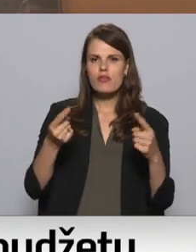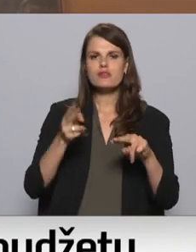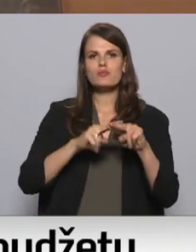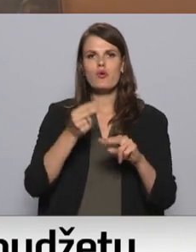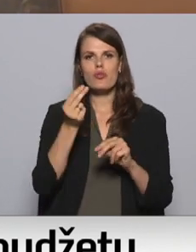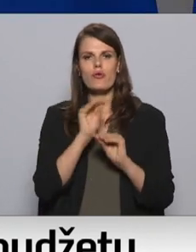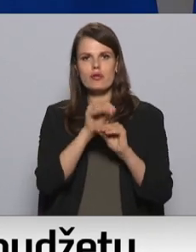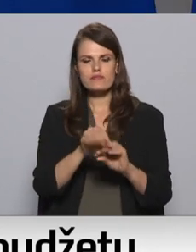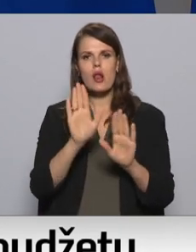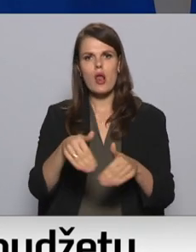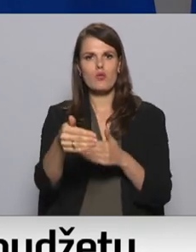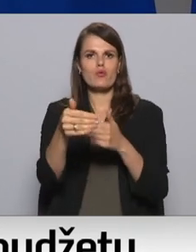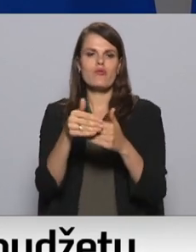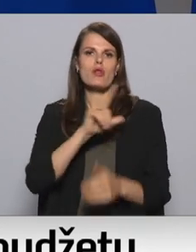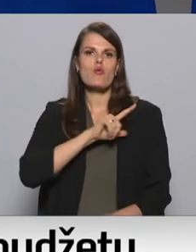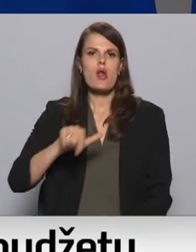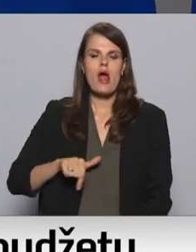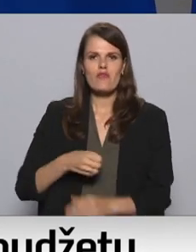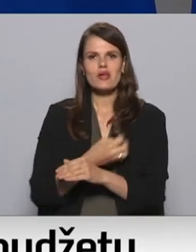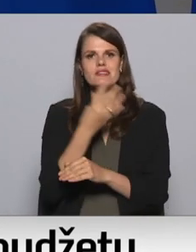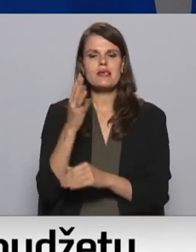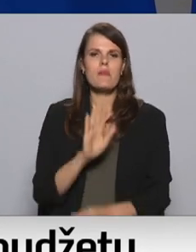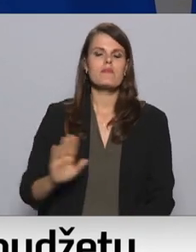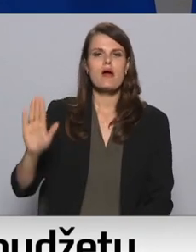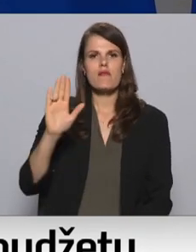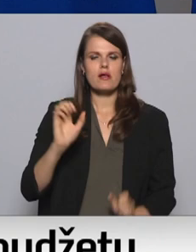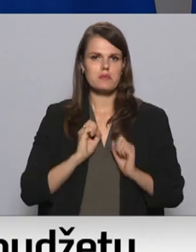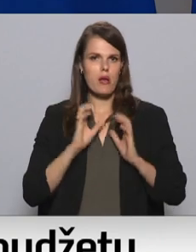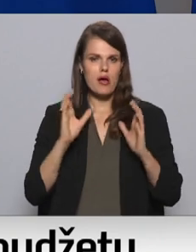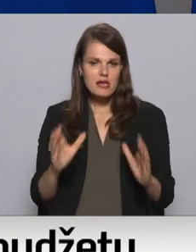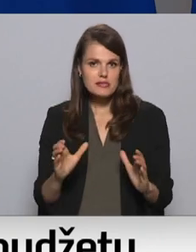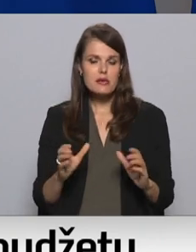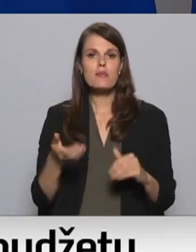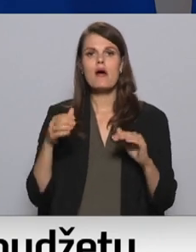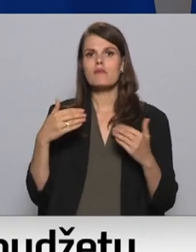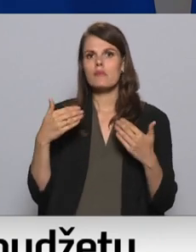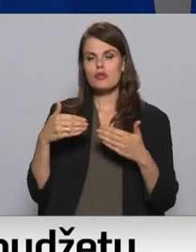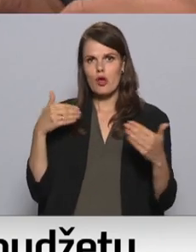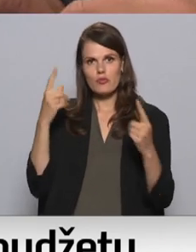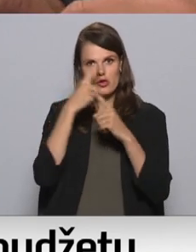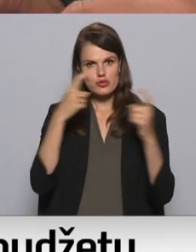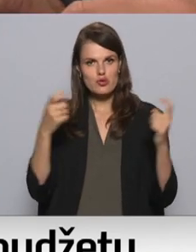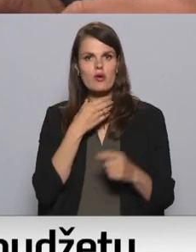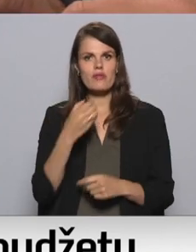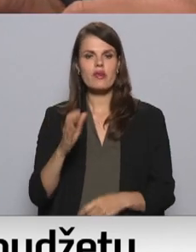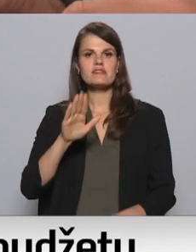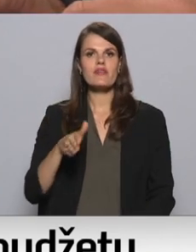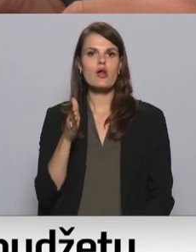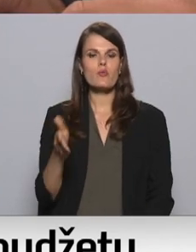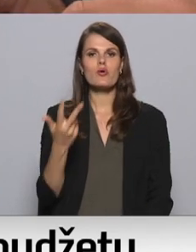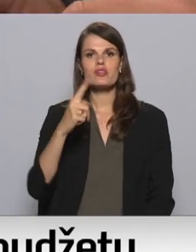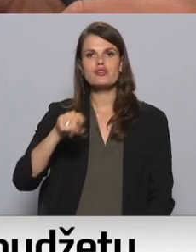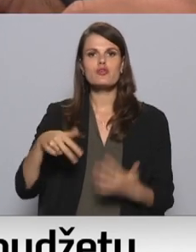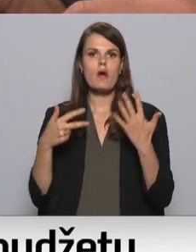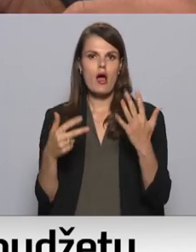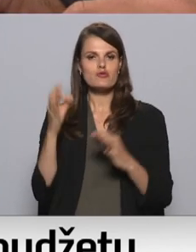Ziemeļvalstu pārticībai. Vēl augustā Finanšu ministrija valdībā ziņoja, ka deficīts varētu sasniegt 3,8% no IKP, tomēr